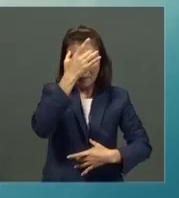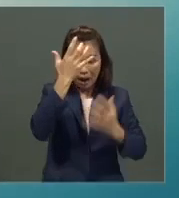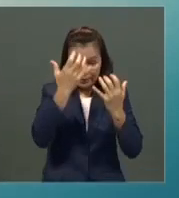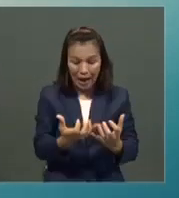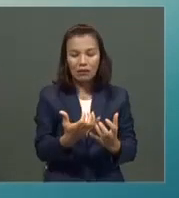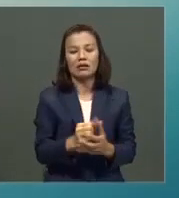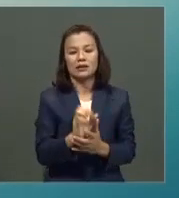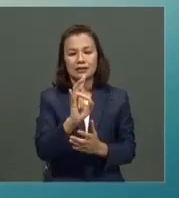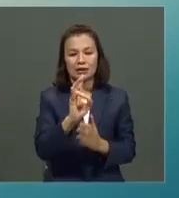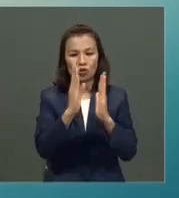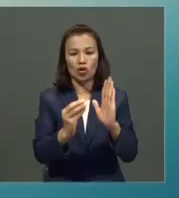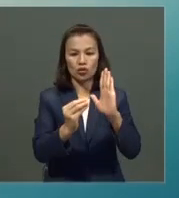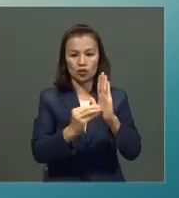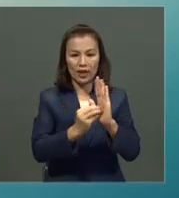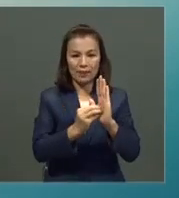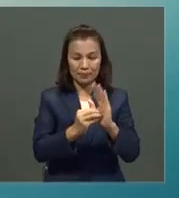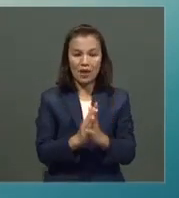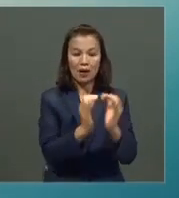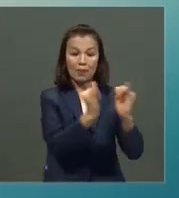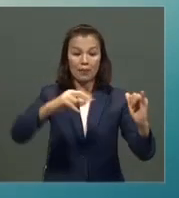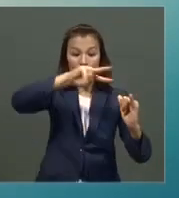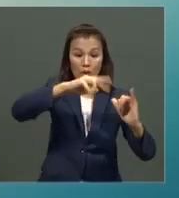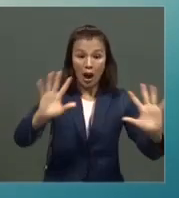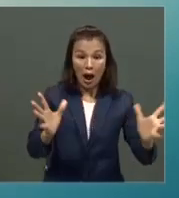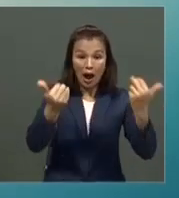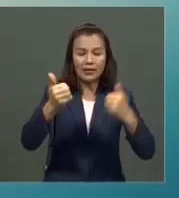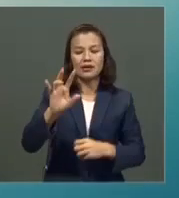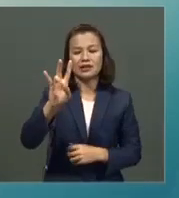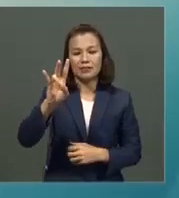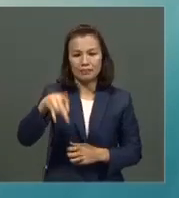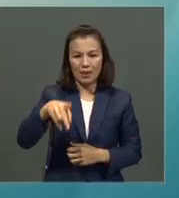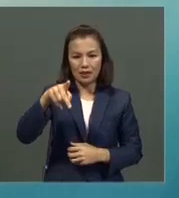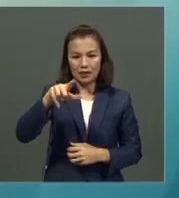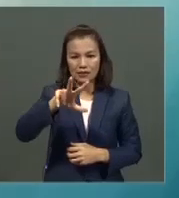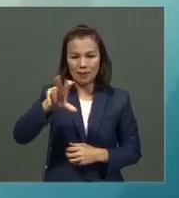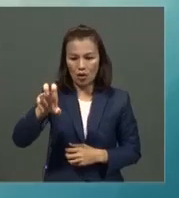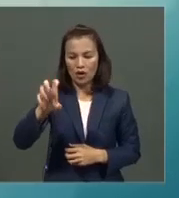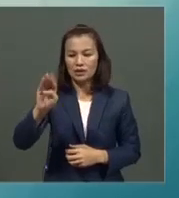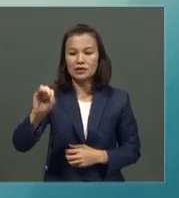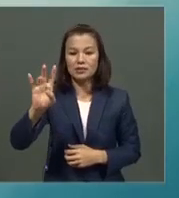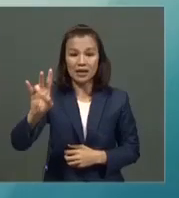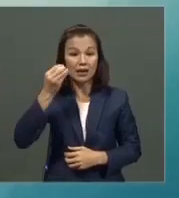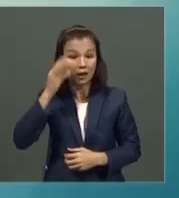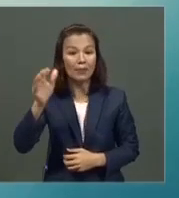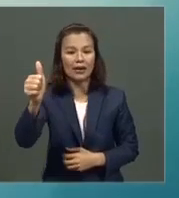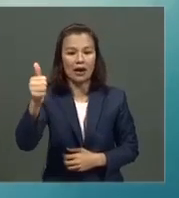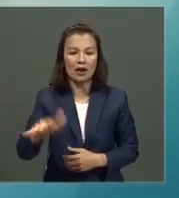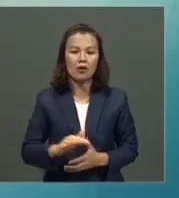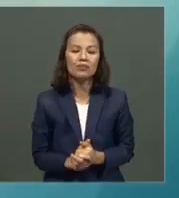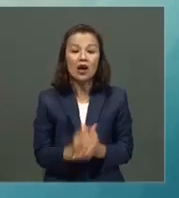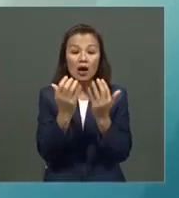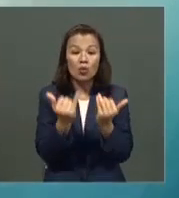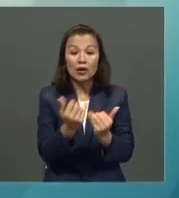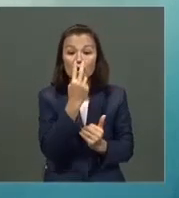หายป่วยแล้วนะคะก็คือ 7,347 รายค่ะไปดูทิศทางแนวโน้มซึ่งเราเฝ้าระ